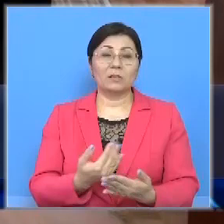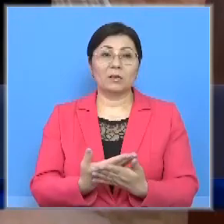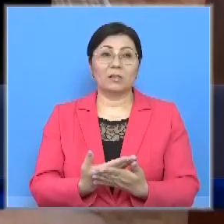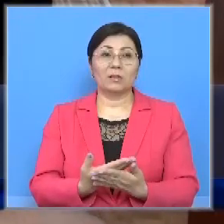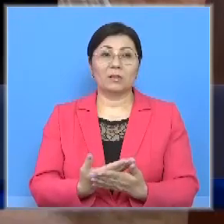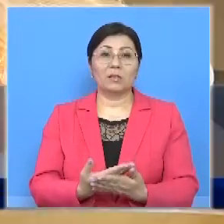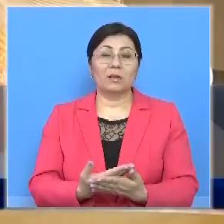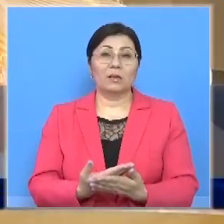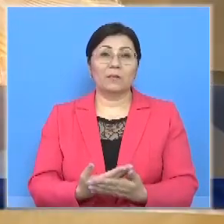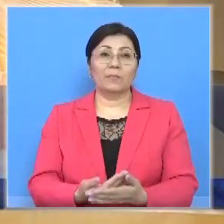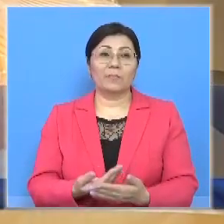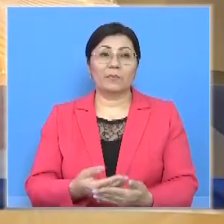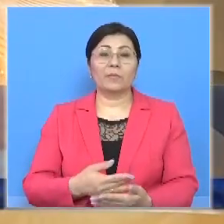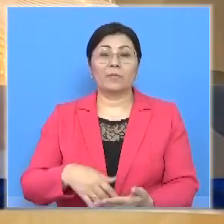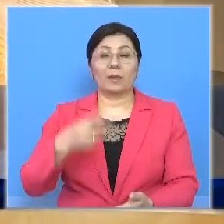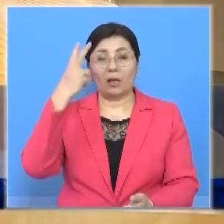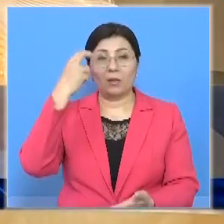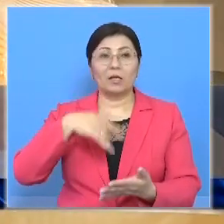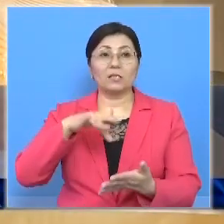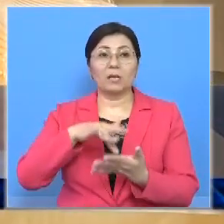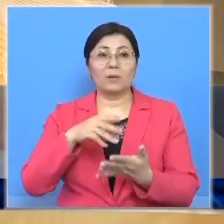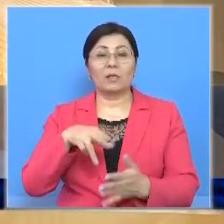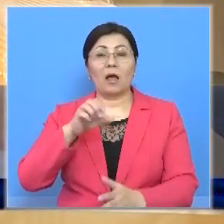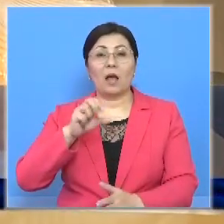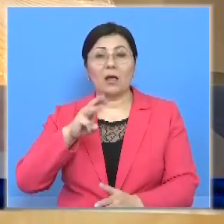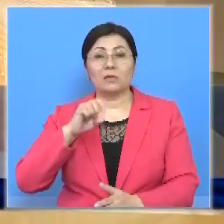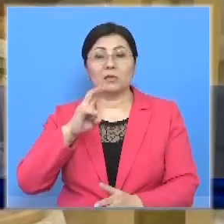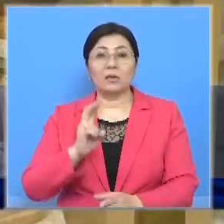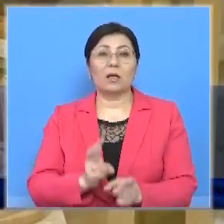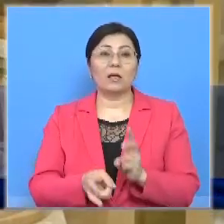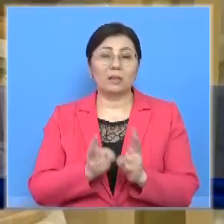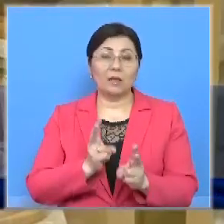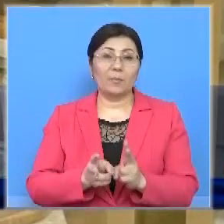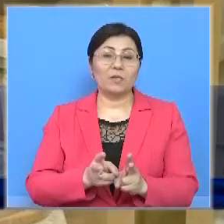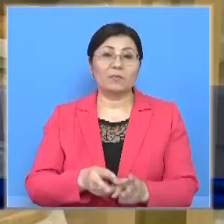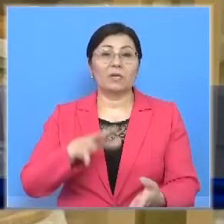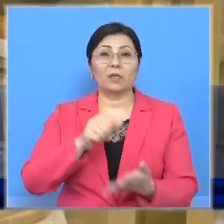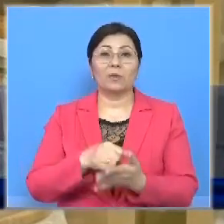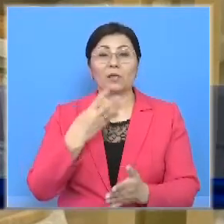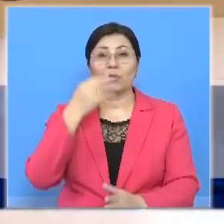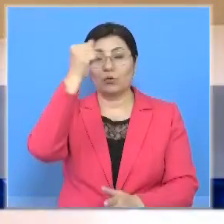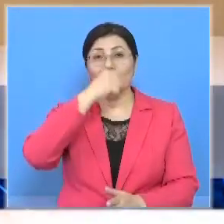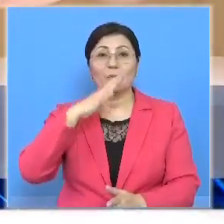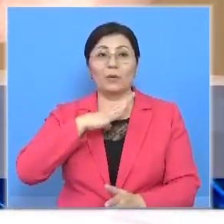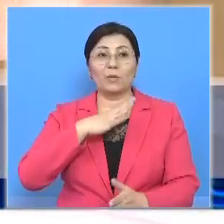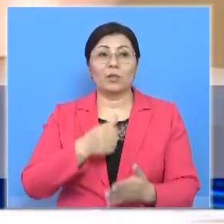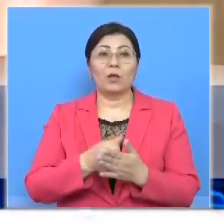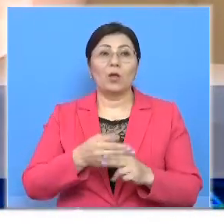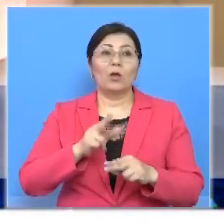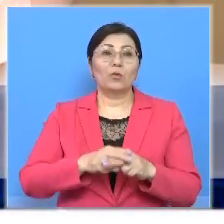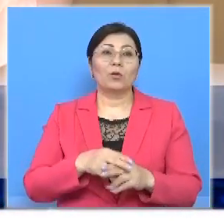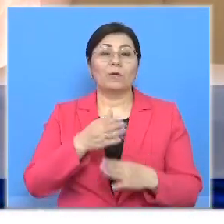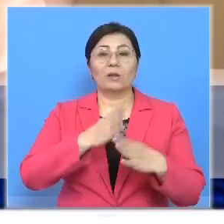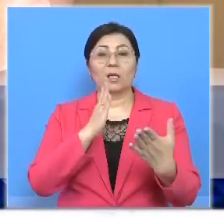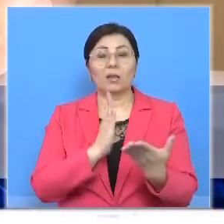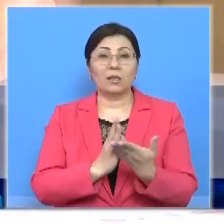айта алмайсың ғой. Қандағаш қаласының тұрғыны Дастан Қадырғалиев кондитерлік іспен айналысып жүргеніне 4 жылға жуықтады. Бұған дейін цехта түрлі нан